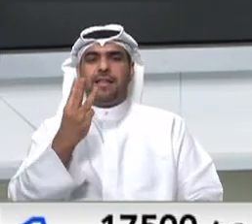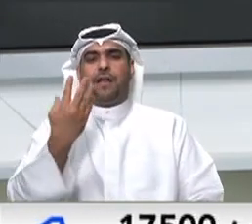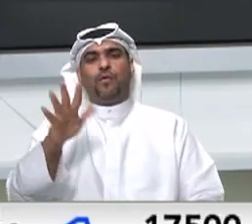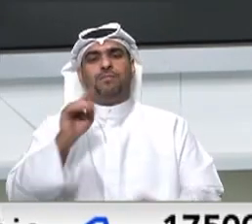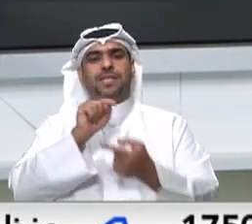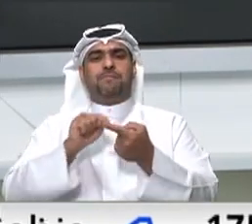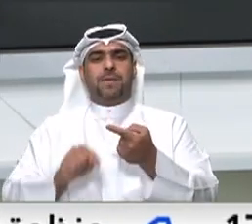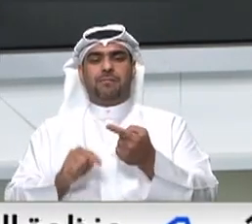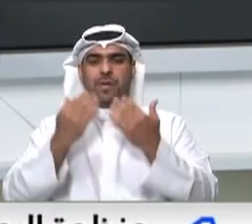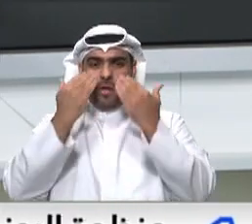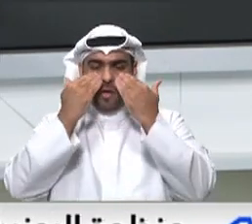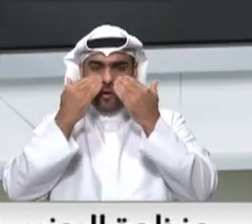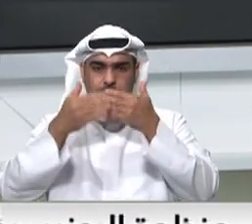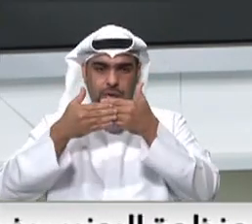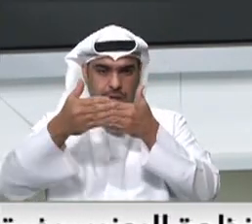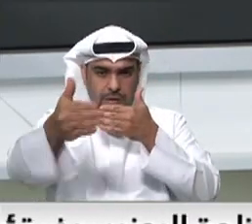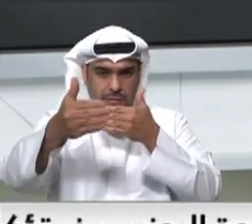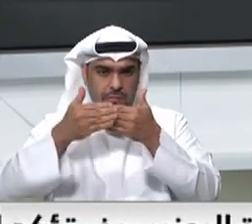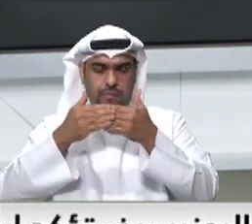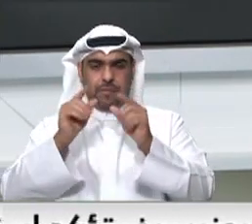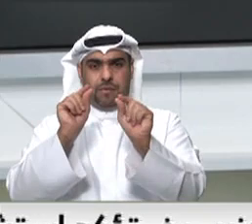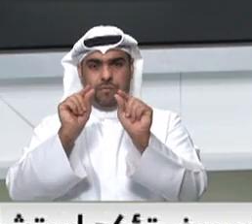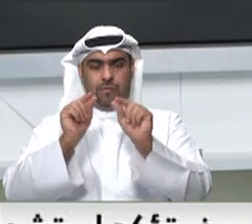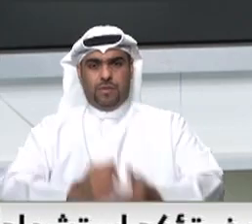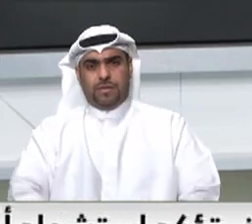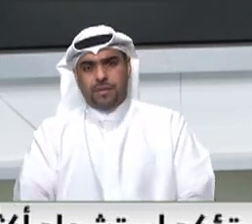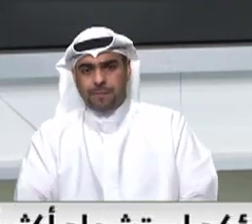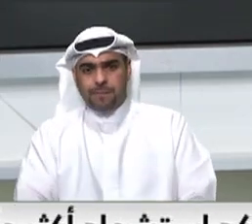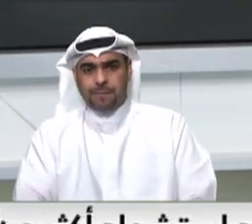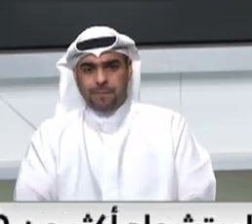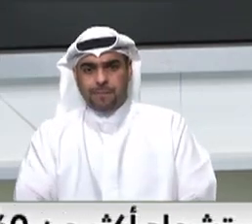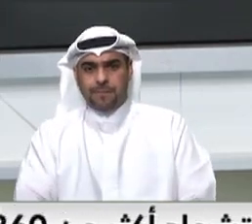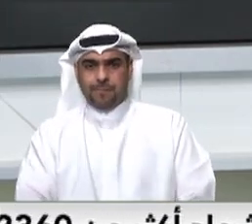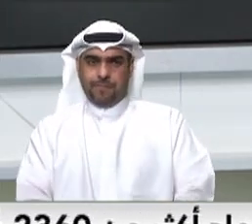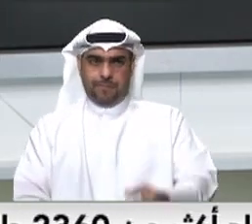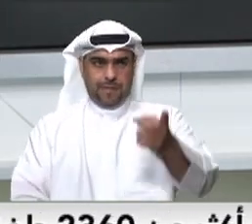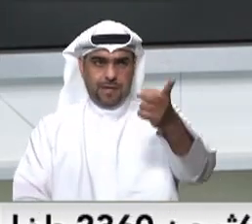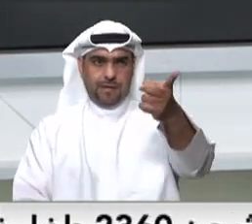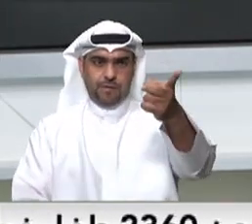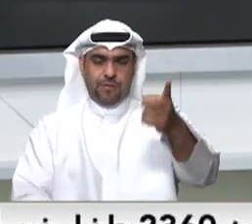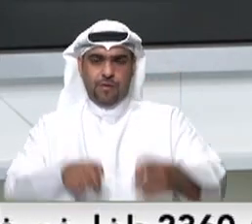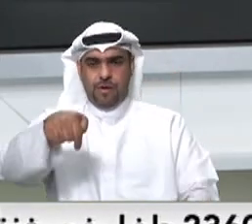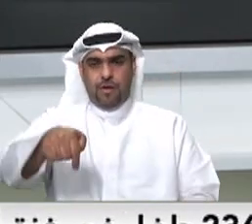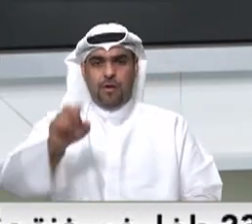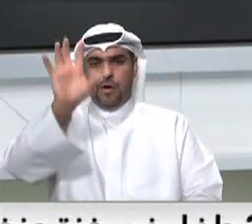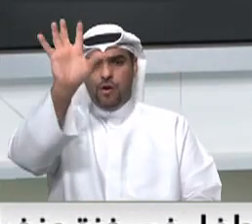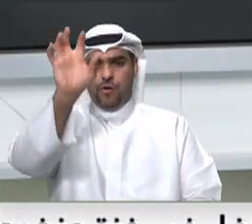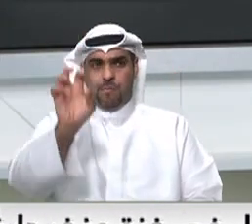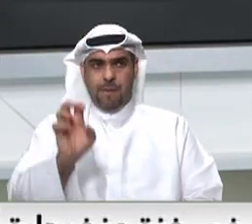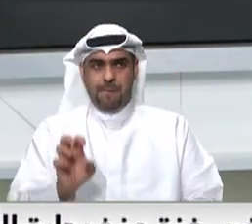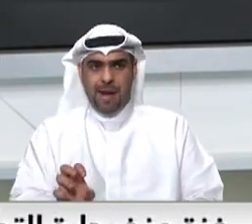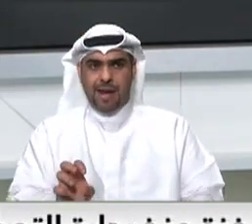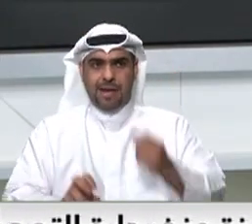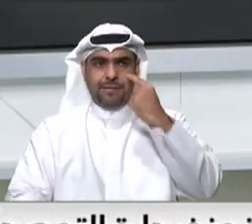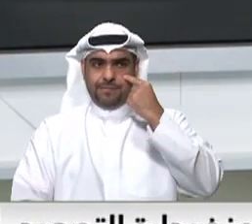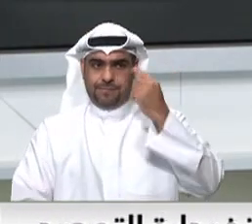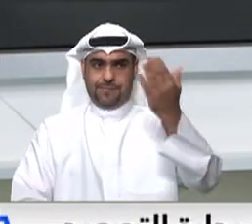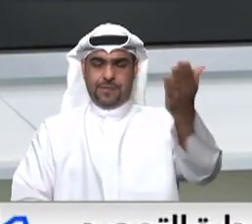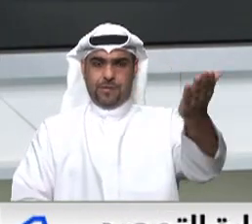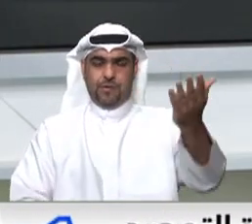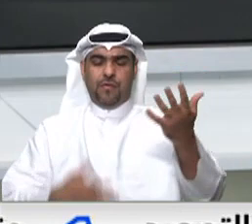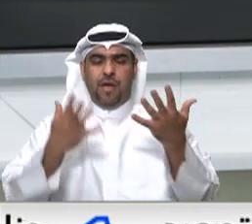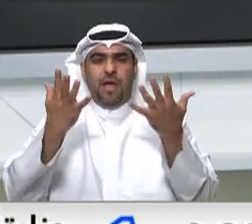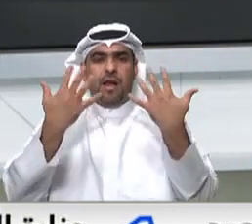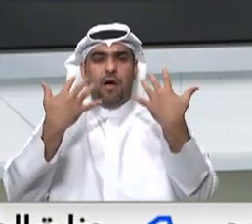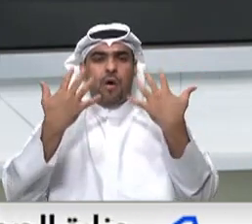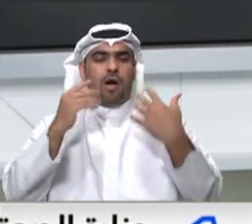الرؤيه الافقيه ممتازه تتجاوز ال 10 ر الاجواء المتوقعه خلال منتصف هذه الليل اجواء راح تستمر معانا مائله